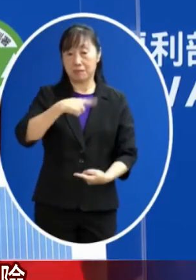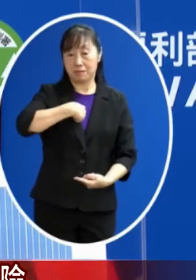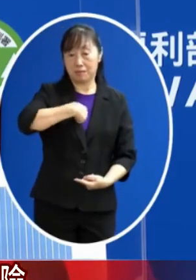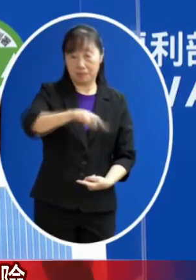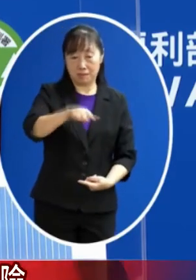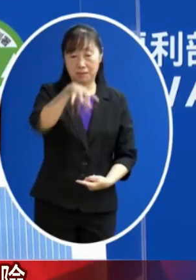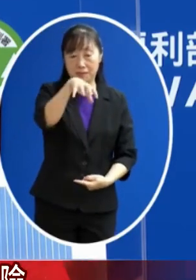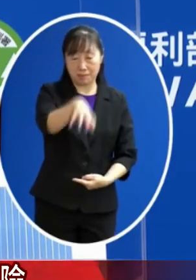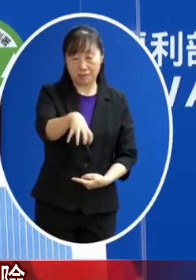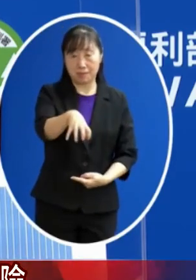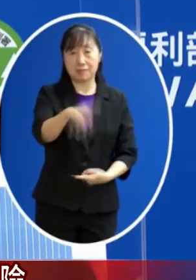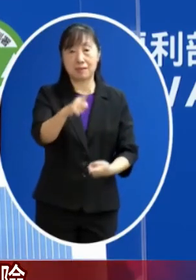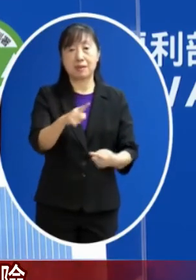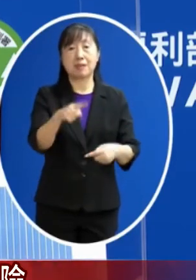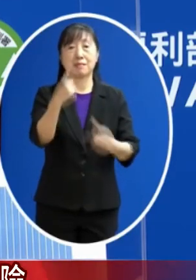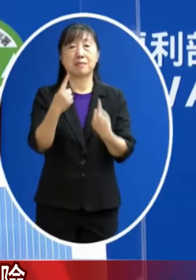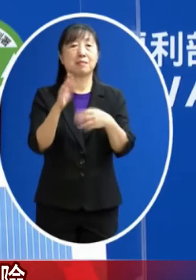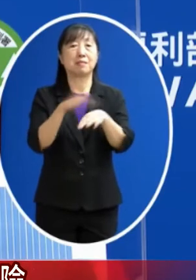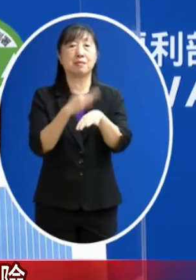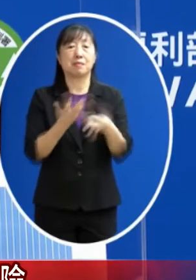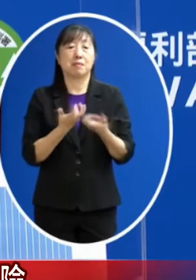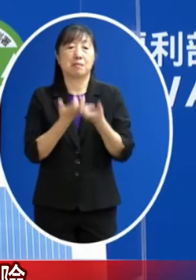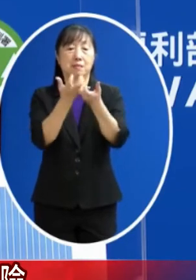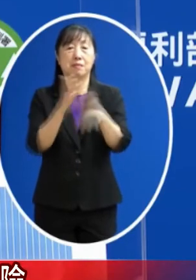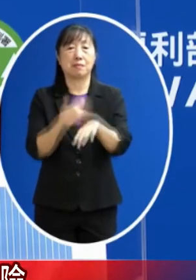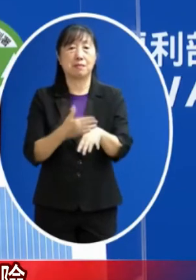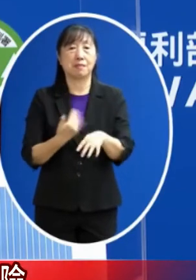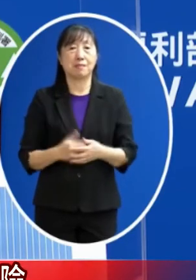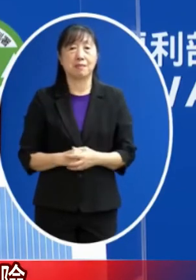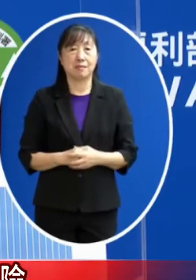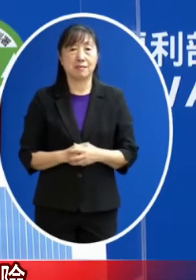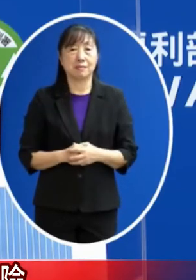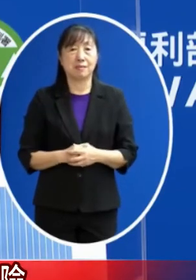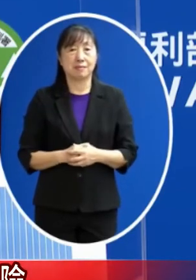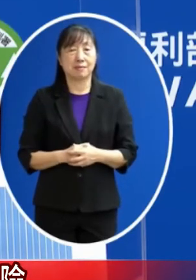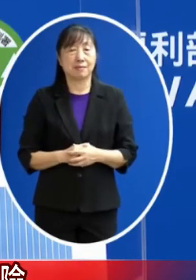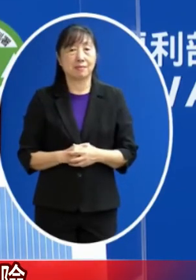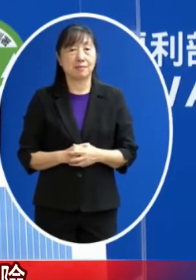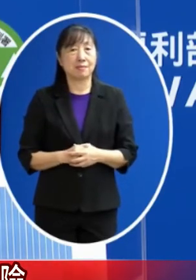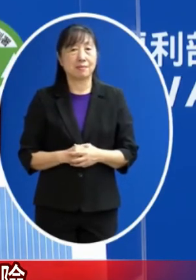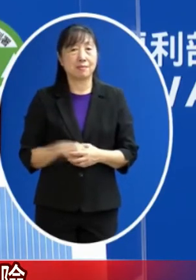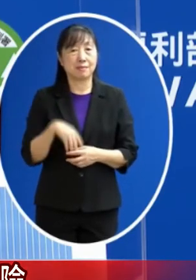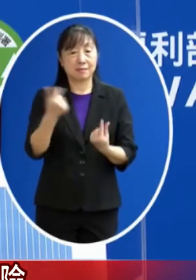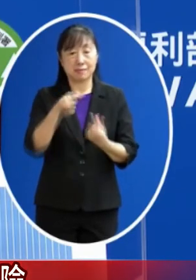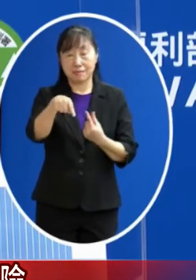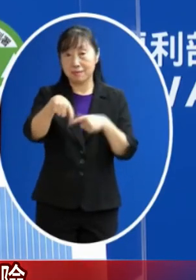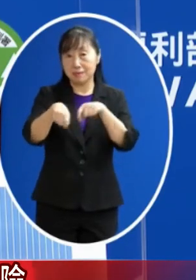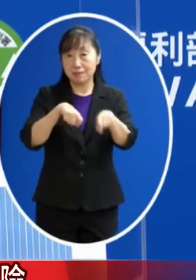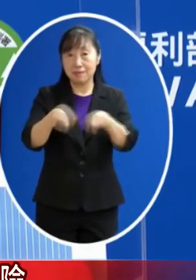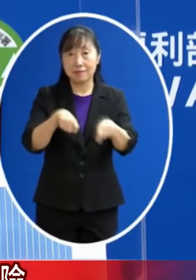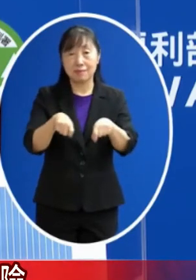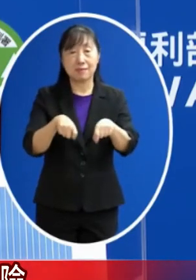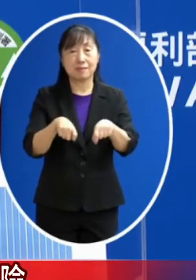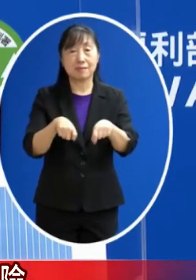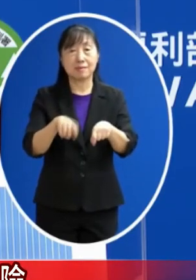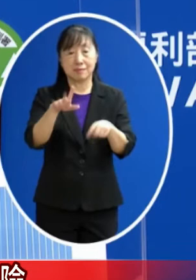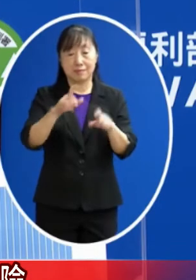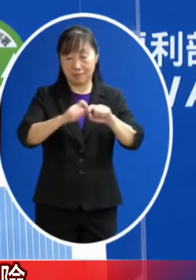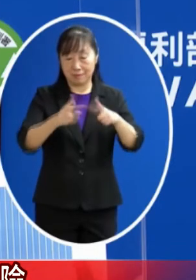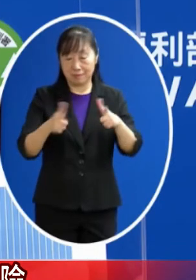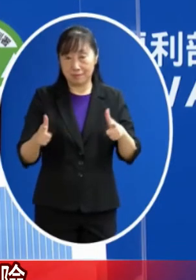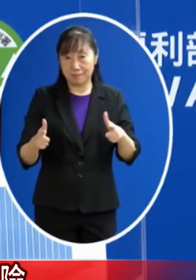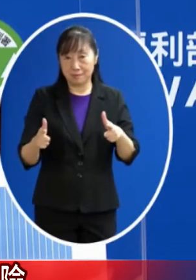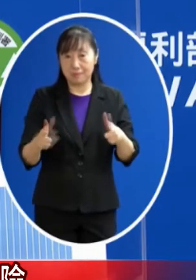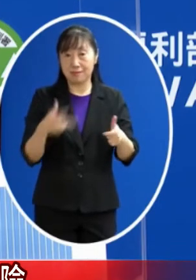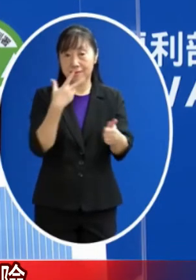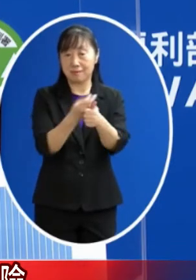去施打，那这样比较不会有大型的群聚。然后当然这个整体的方案就是多元的